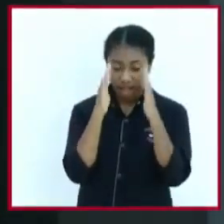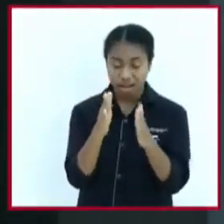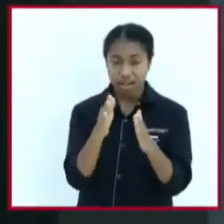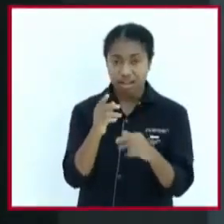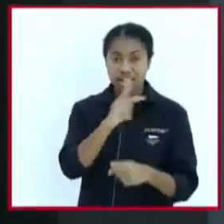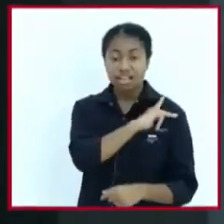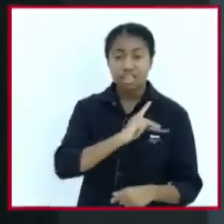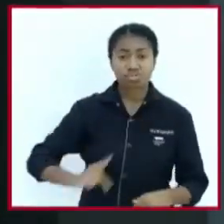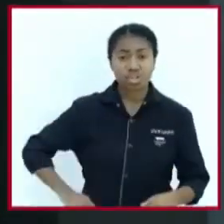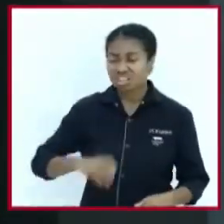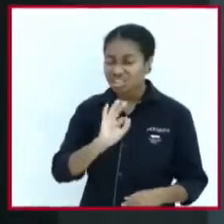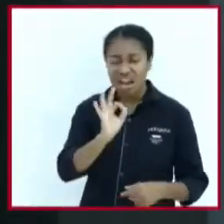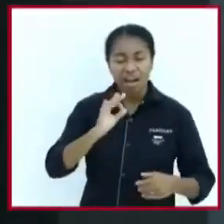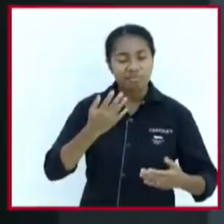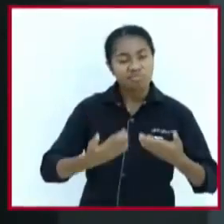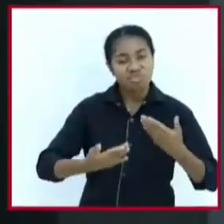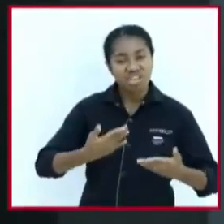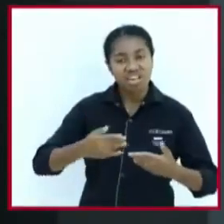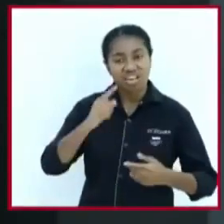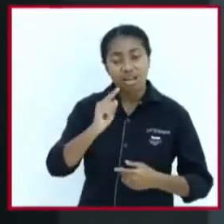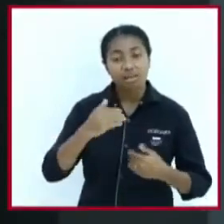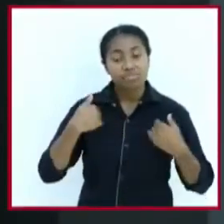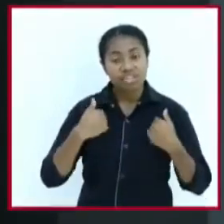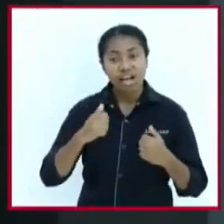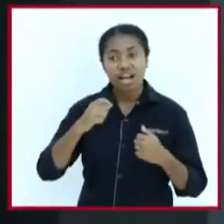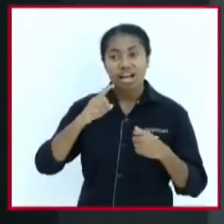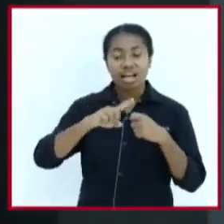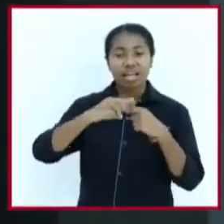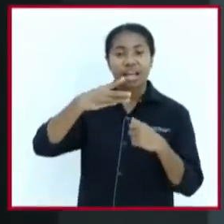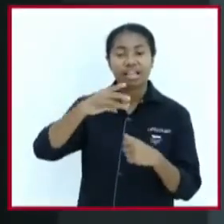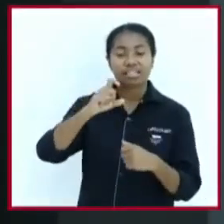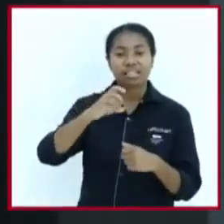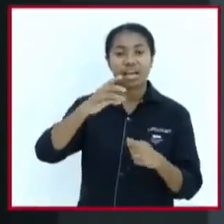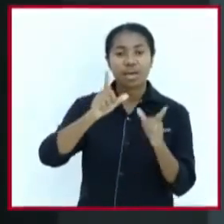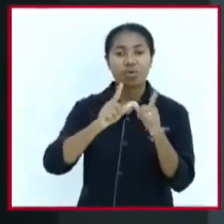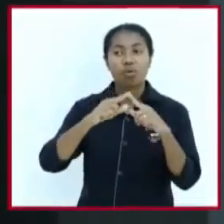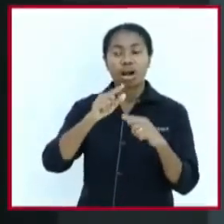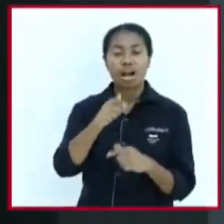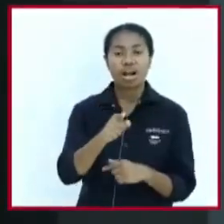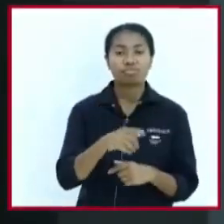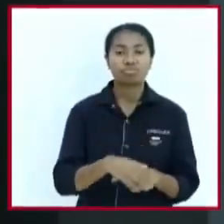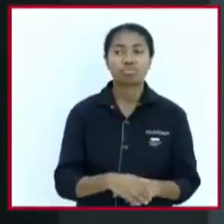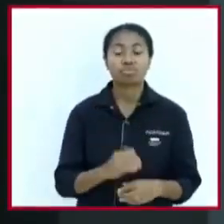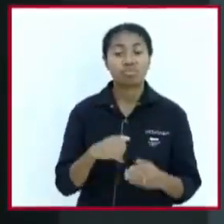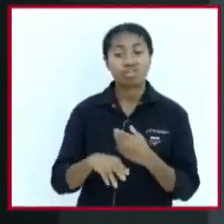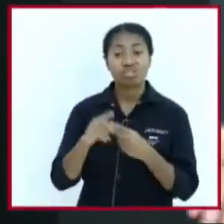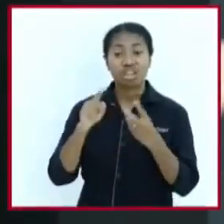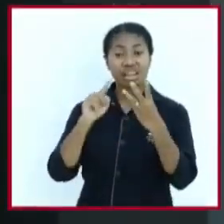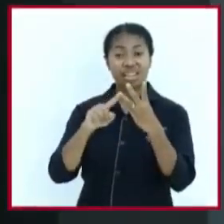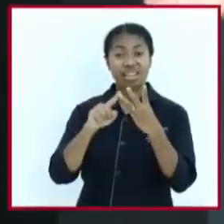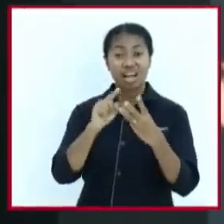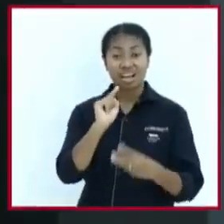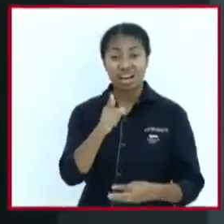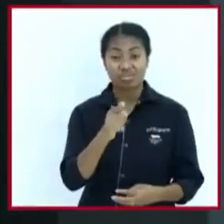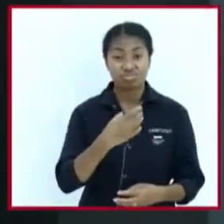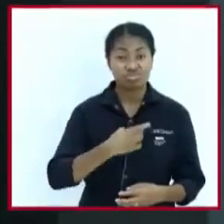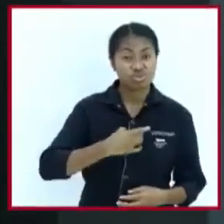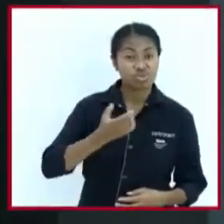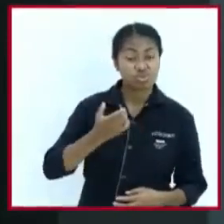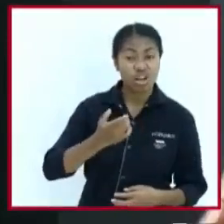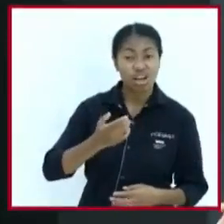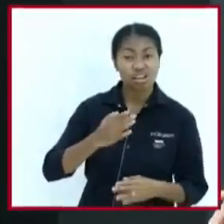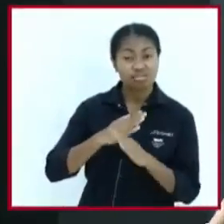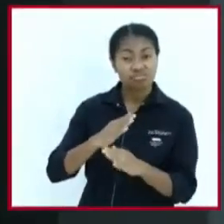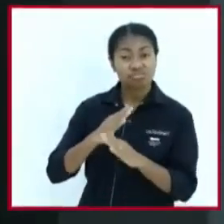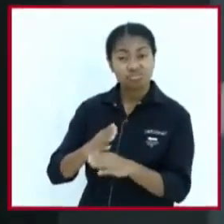mengecewakan kamu dan yang ketika teladan Yesus dalam kesukaran kamu memang suka jadi